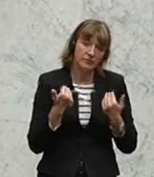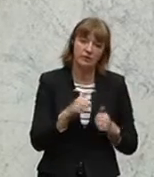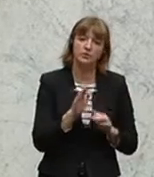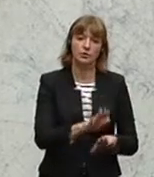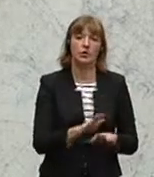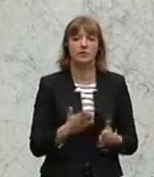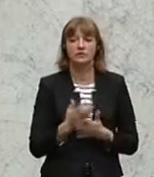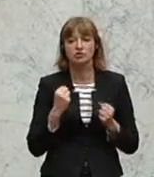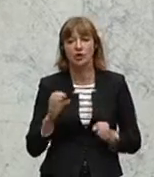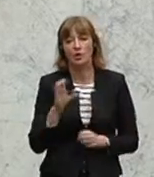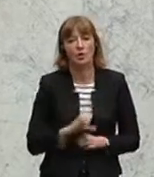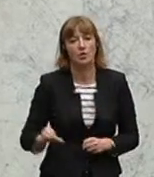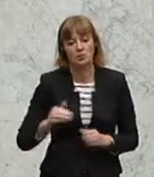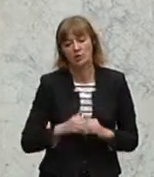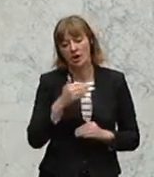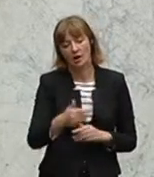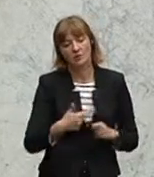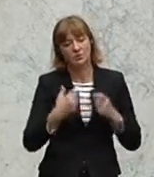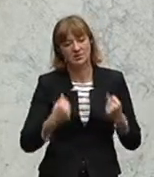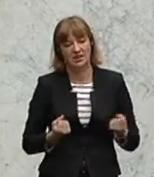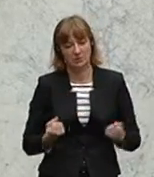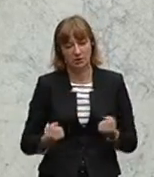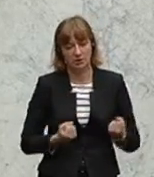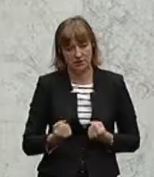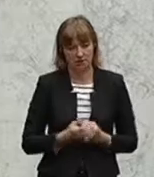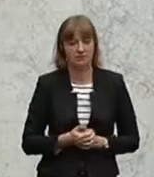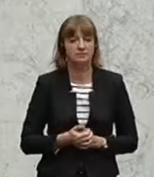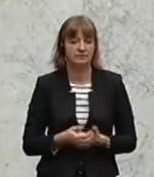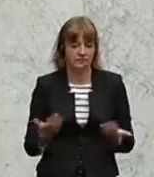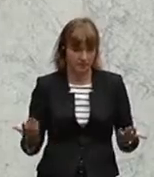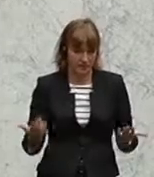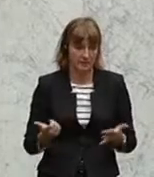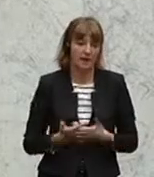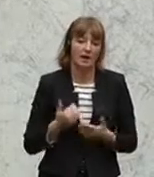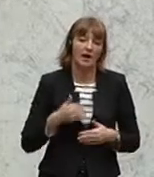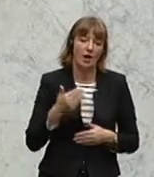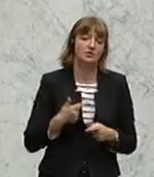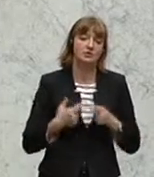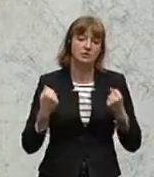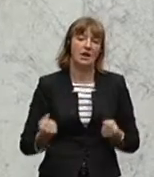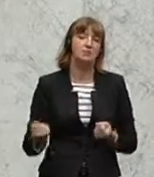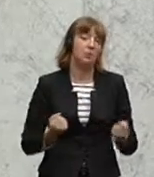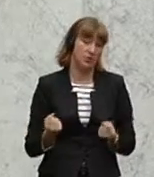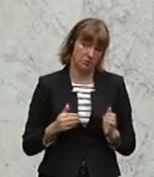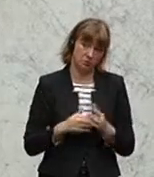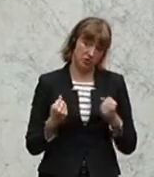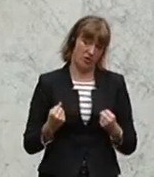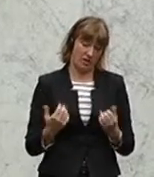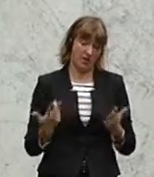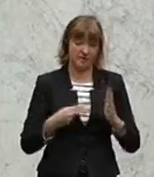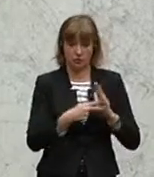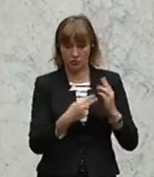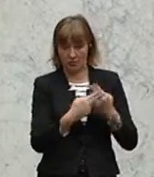starke europäische Außen- und Sicherheitspolitik. Eine starke Außen- und Sicherheitspolitik, mit der wir den